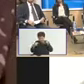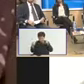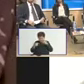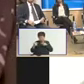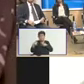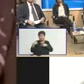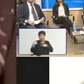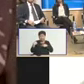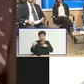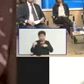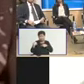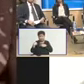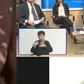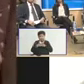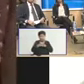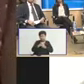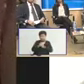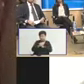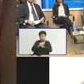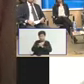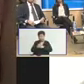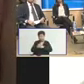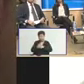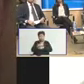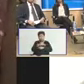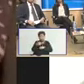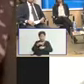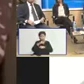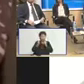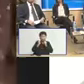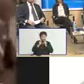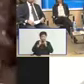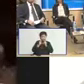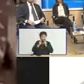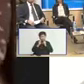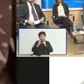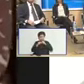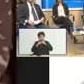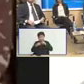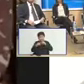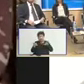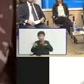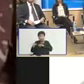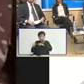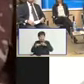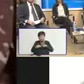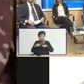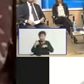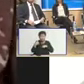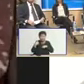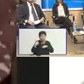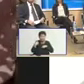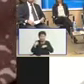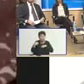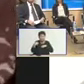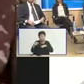เรากลัวว่าถ้าแชร์ข้อมูลนี้ไป พวกเขาก็ร่วมกัน ก็กลัวที่ร่ว